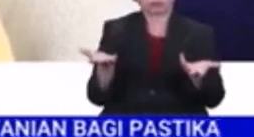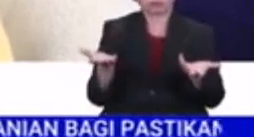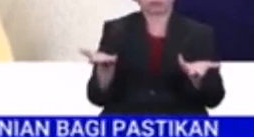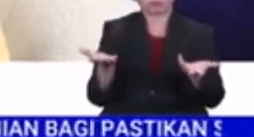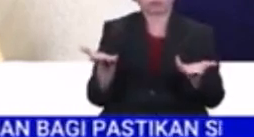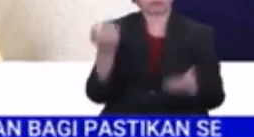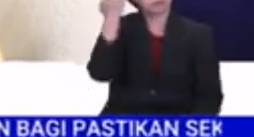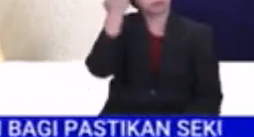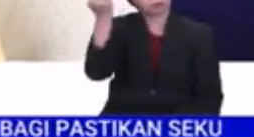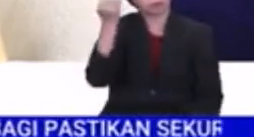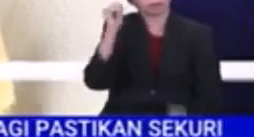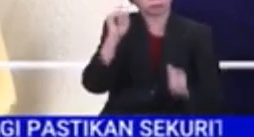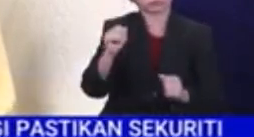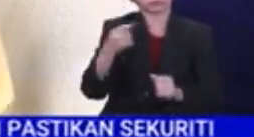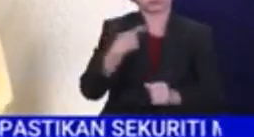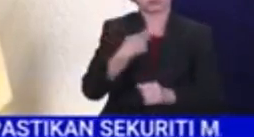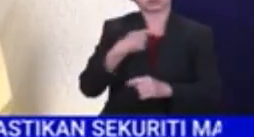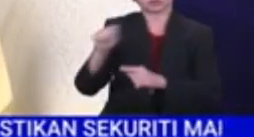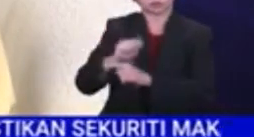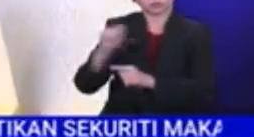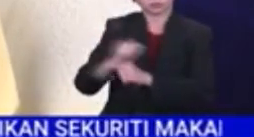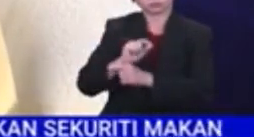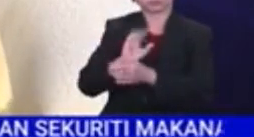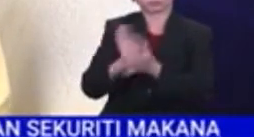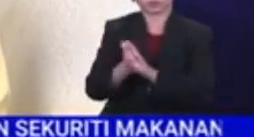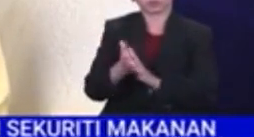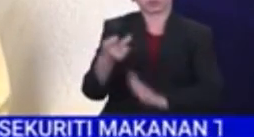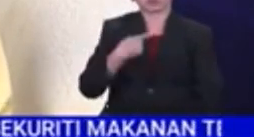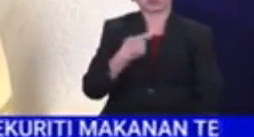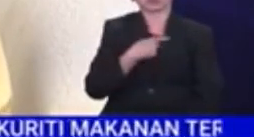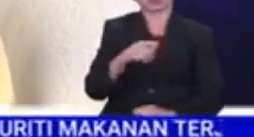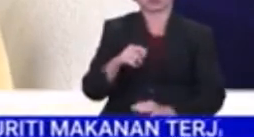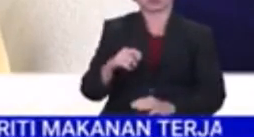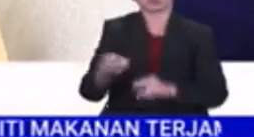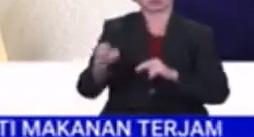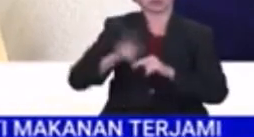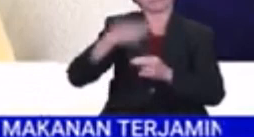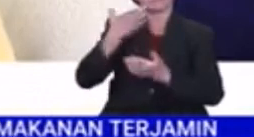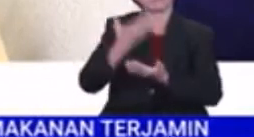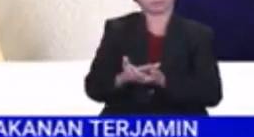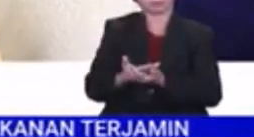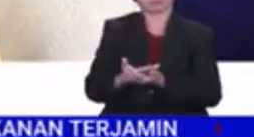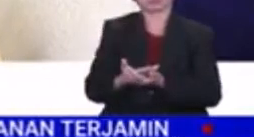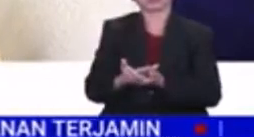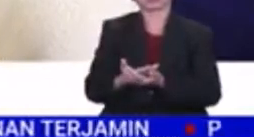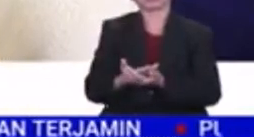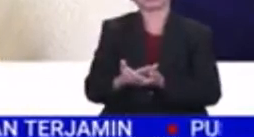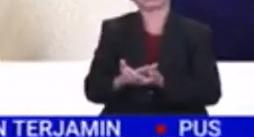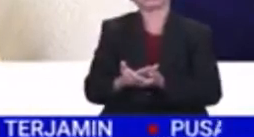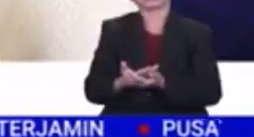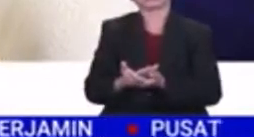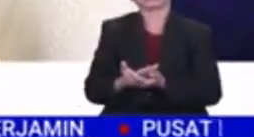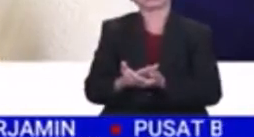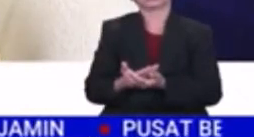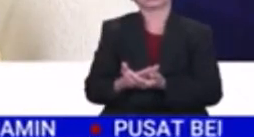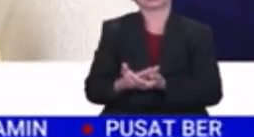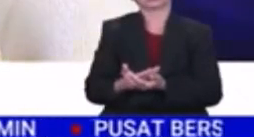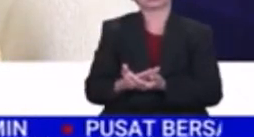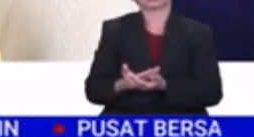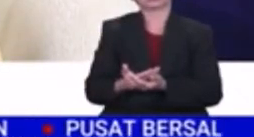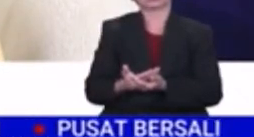aja itu begitu gunakan supaya kita bakal perbaikan akibat badai GB USB